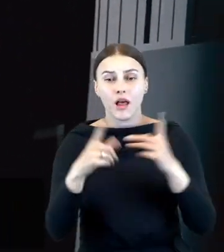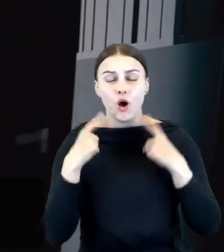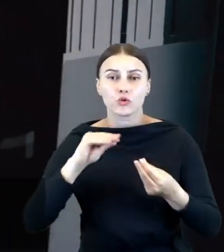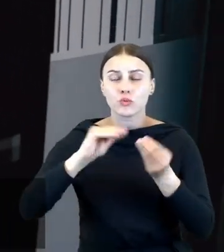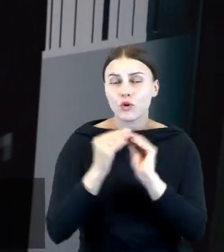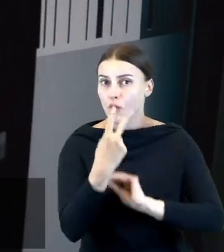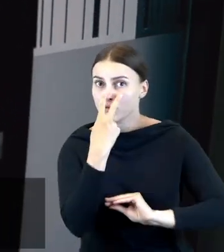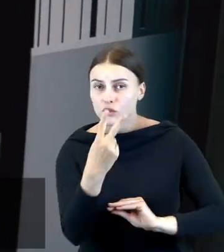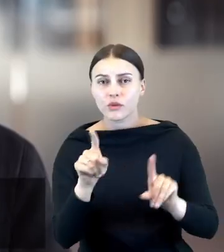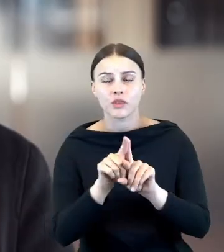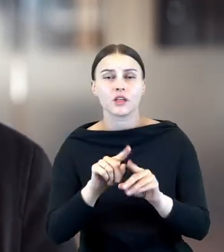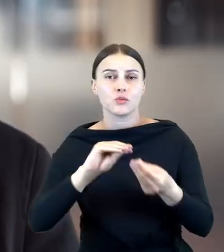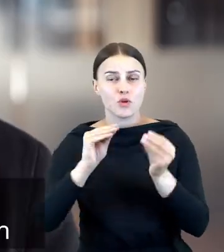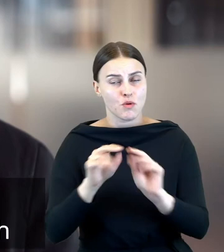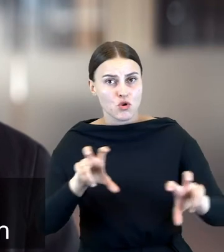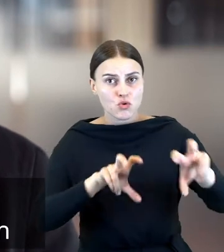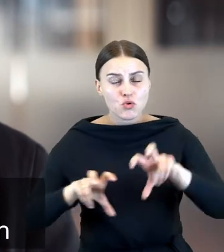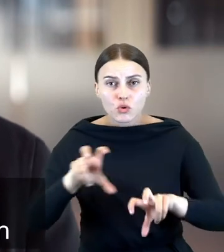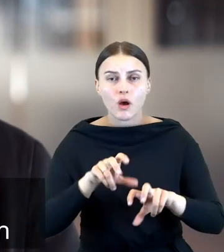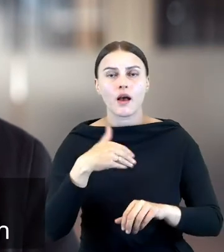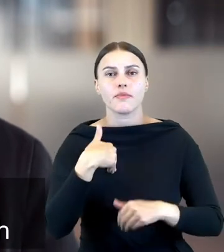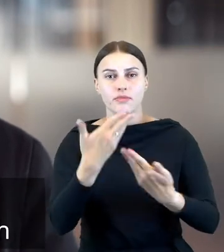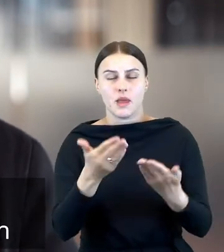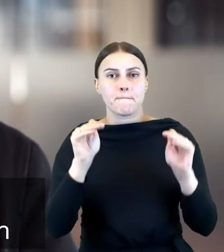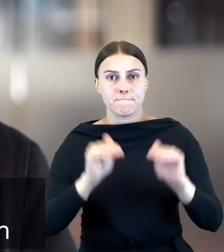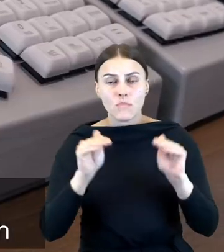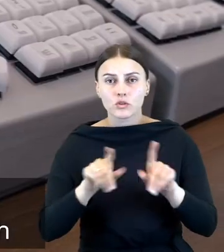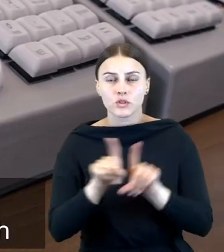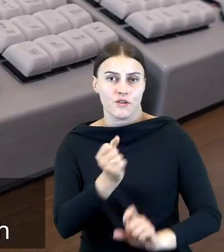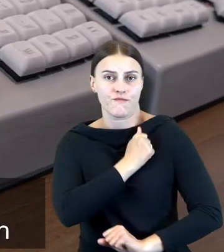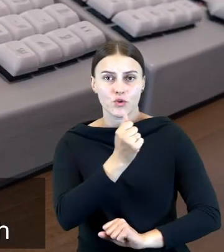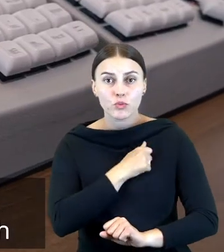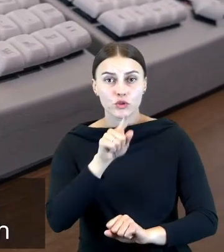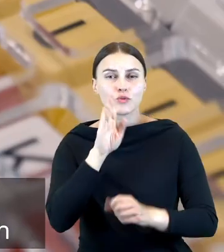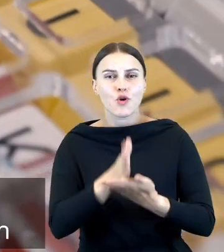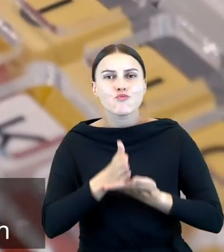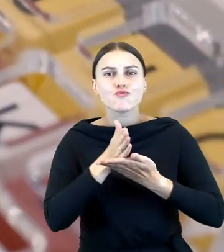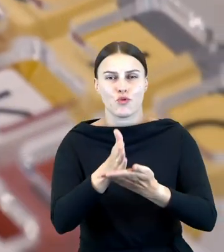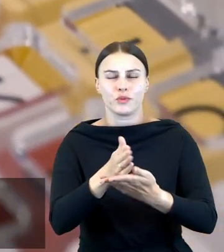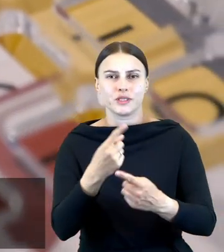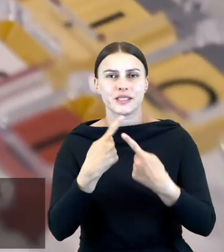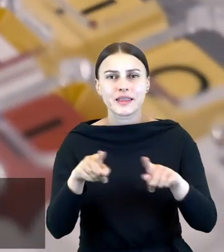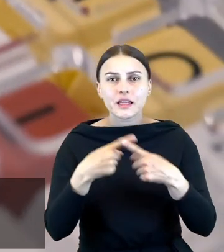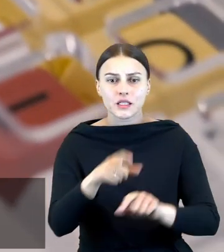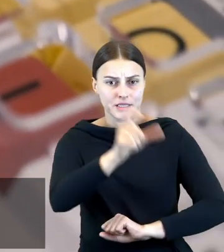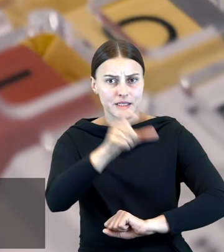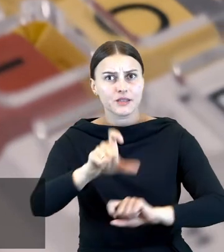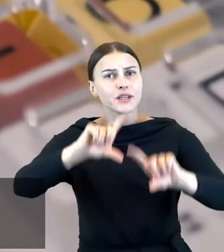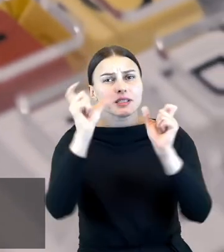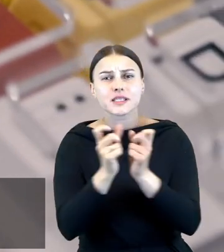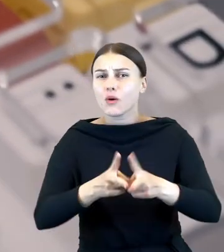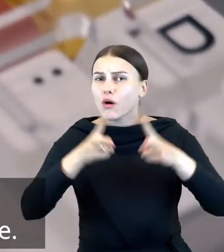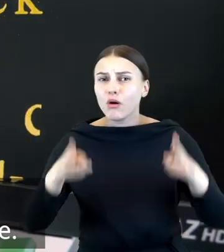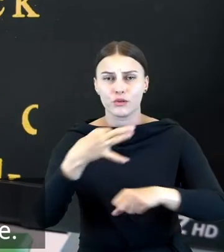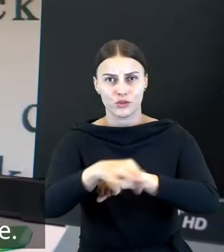z dysfunkcją wzroku, z dysfunkcją ruchu. Mają możliwość wypożyczania takich pomocy technologicznych